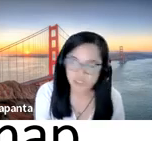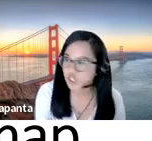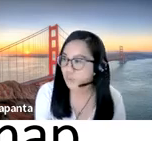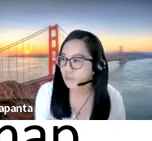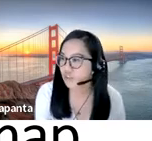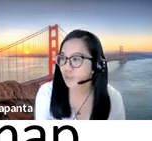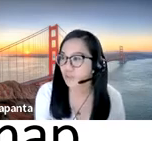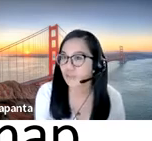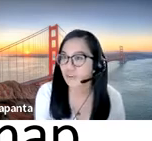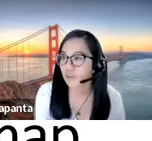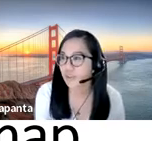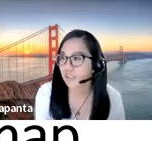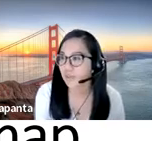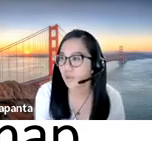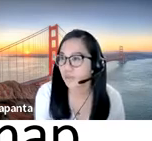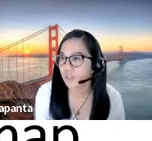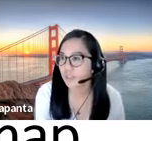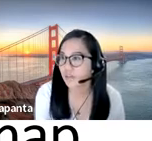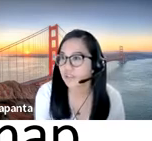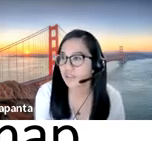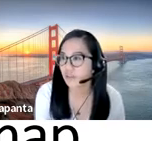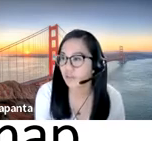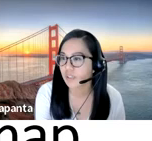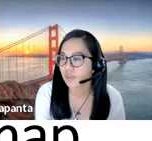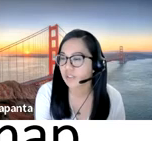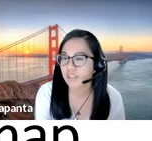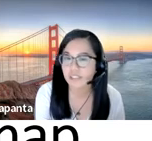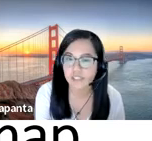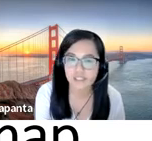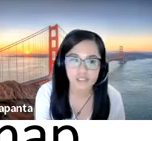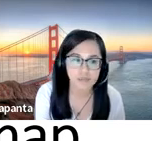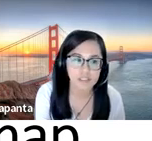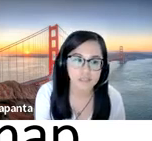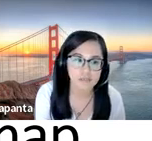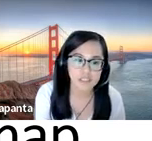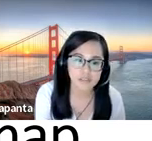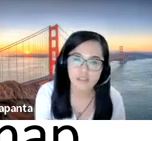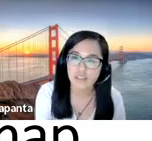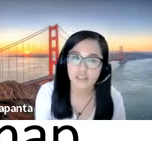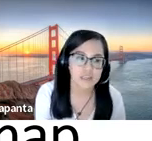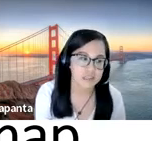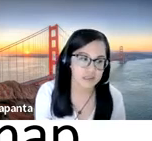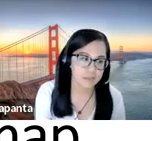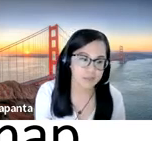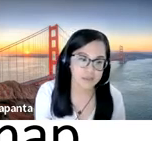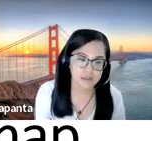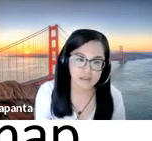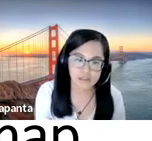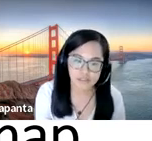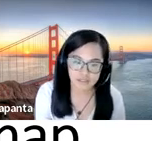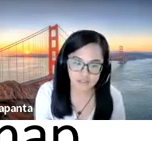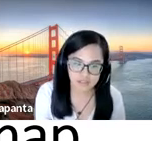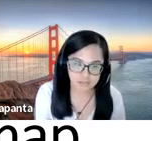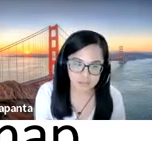on this I just want to show you very quickly i'm hoping that it'll it you guys will see the exact same thing that i'm seeing. Maybe